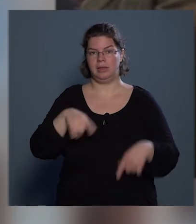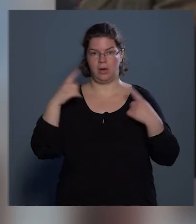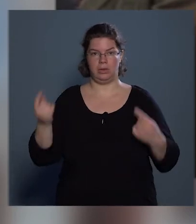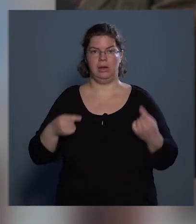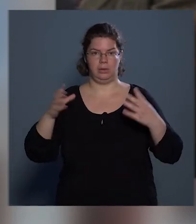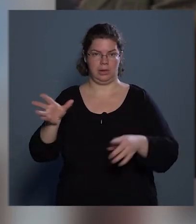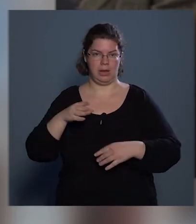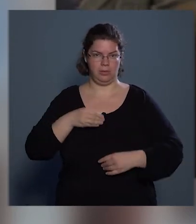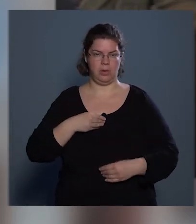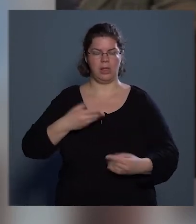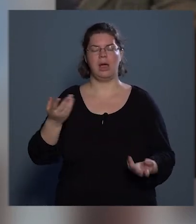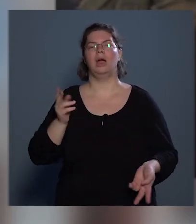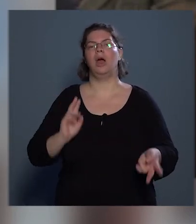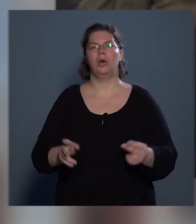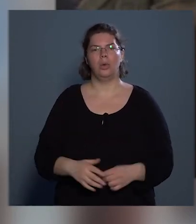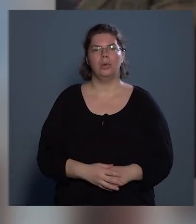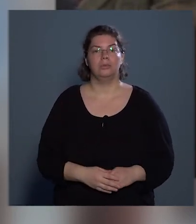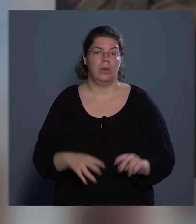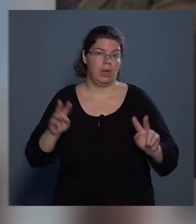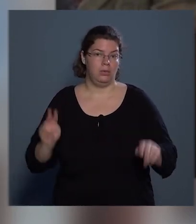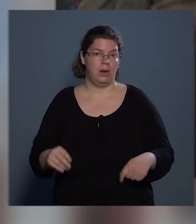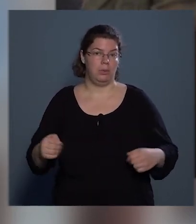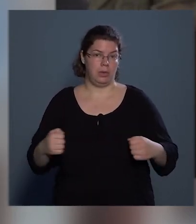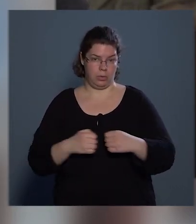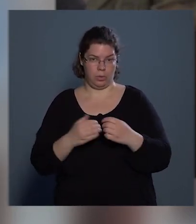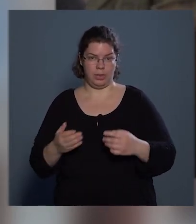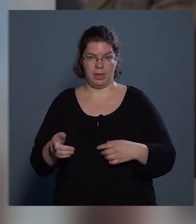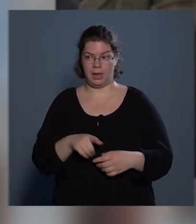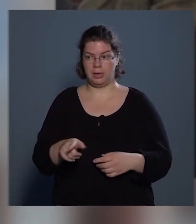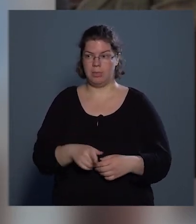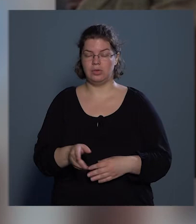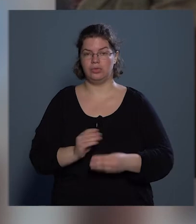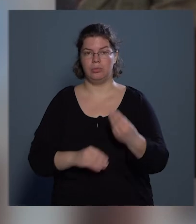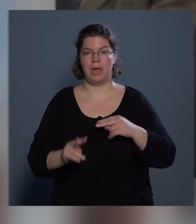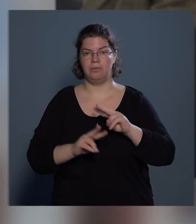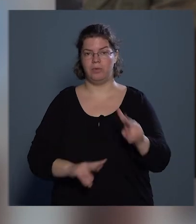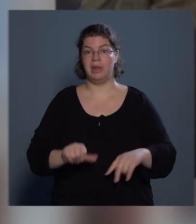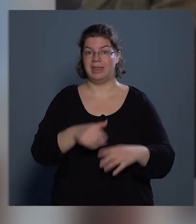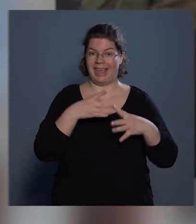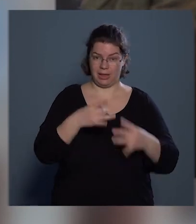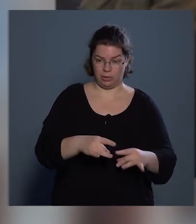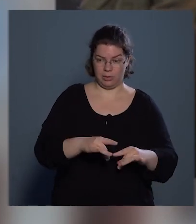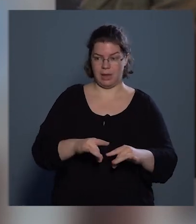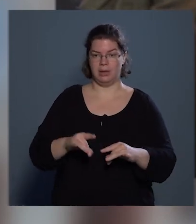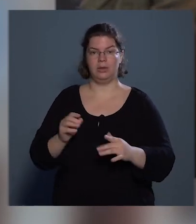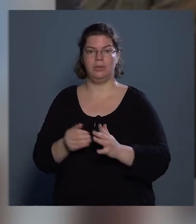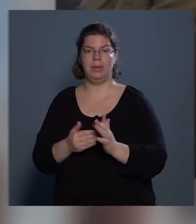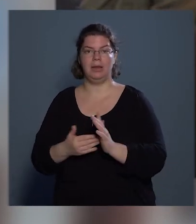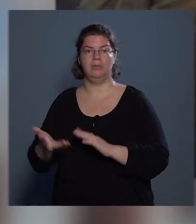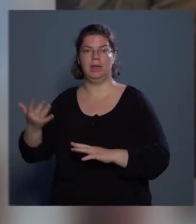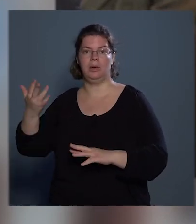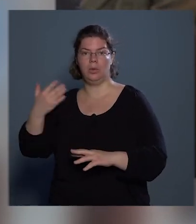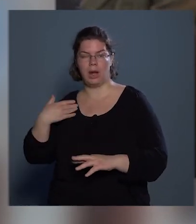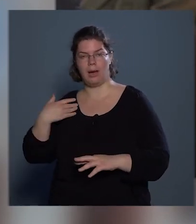elfogadnánk, akkor az valóban ütné egymást, hiszen itt van egy elköteleződés, még van egy korábbi